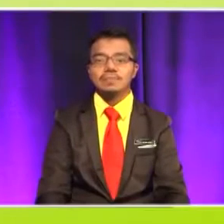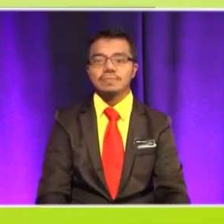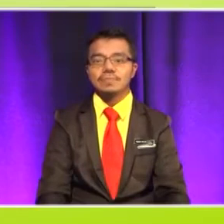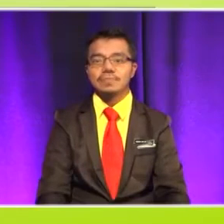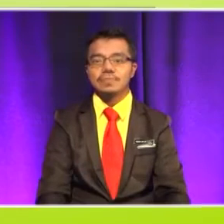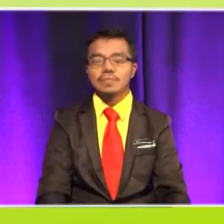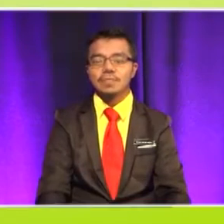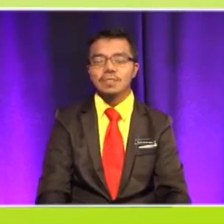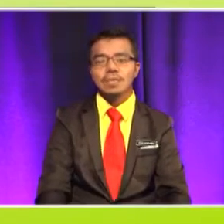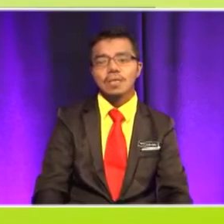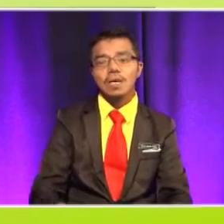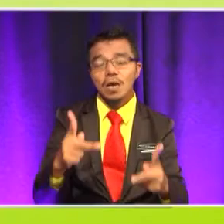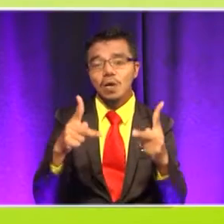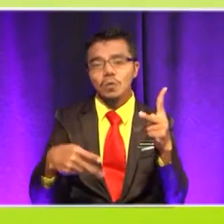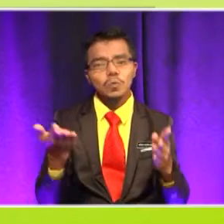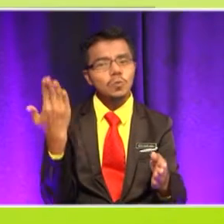betul